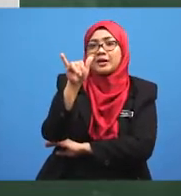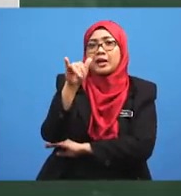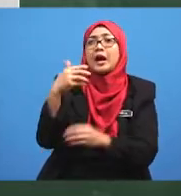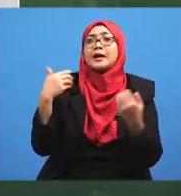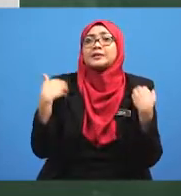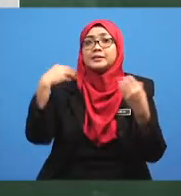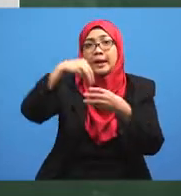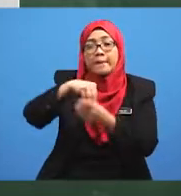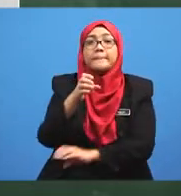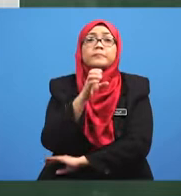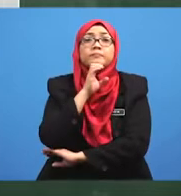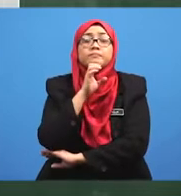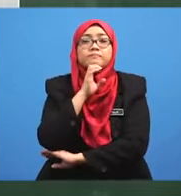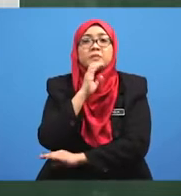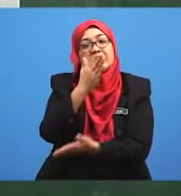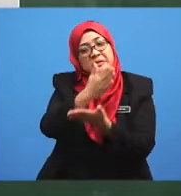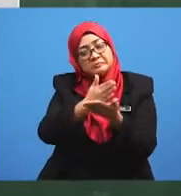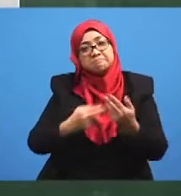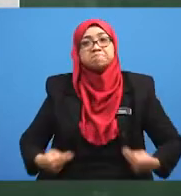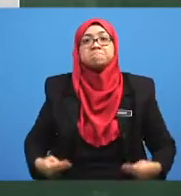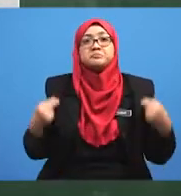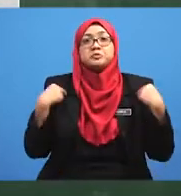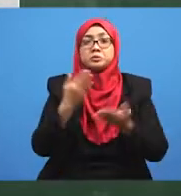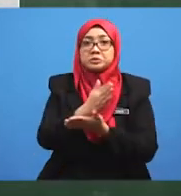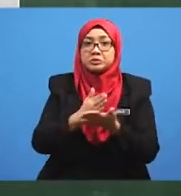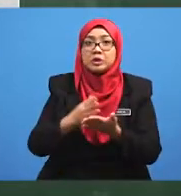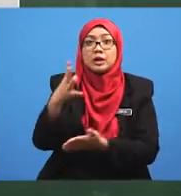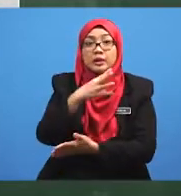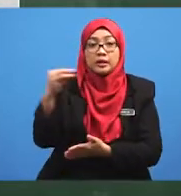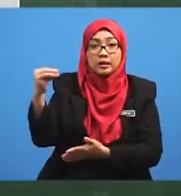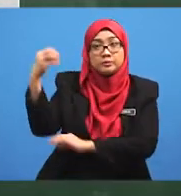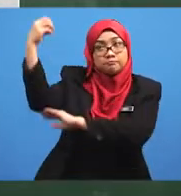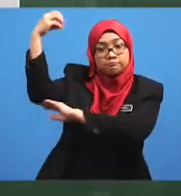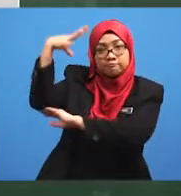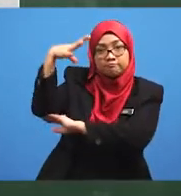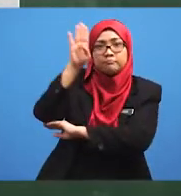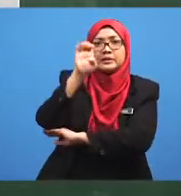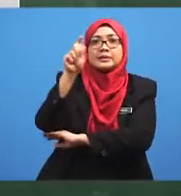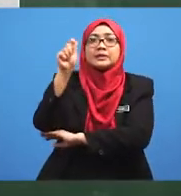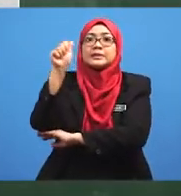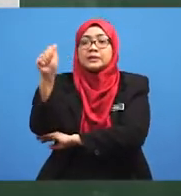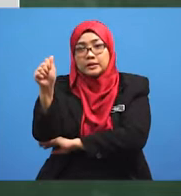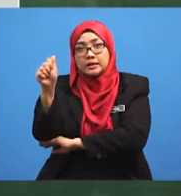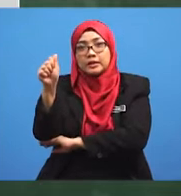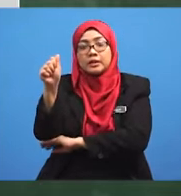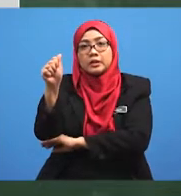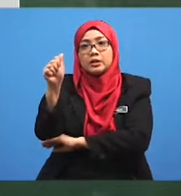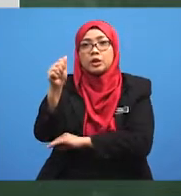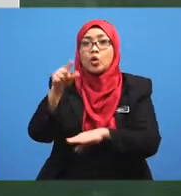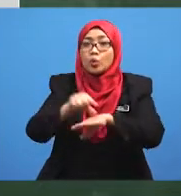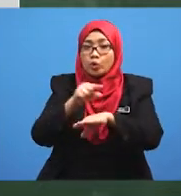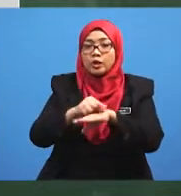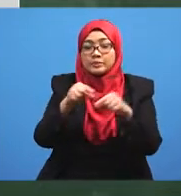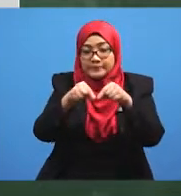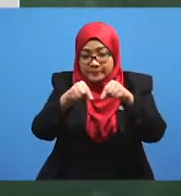cecair. Setengah hayatnya sederhana dan mengeluarkan sinaran beta yang boleh dikesan menggunakan tiup